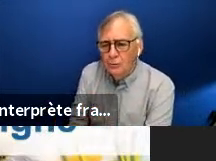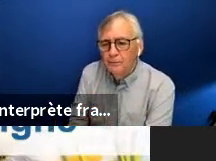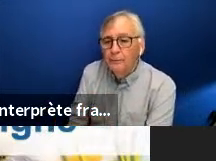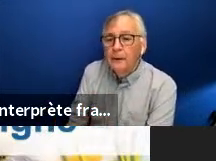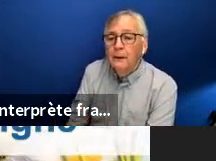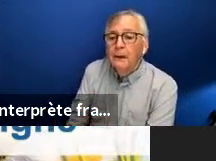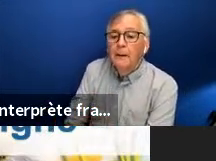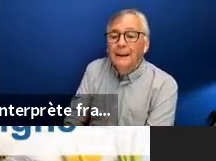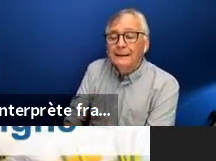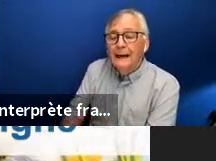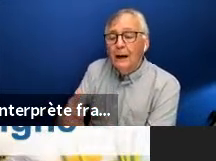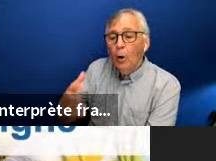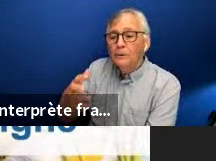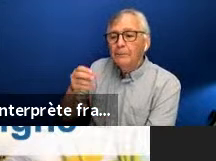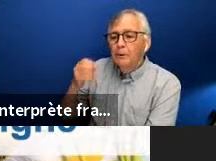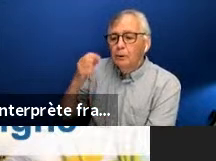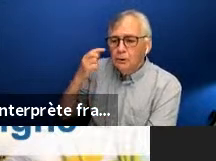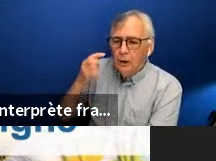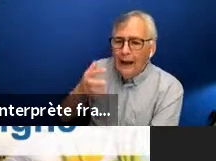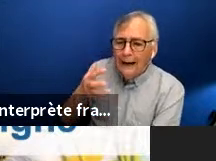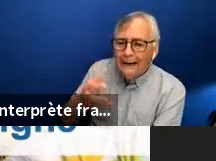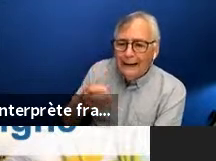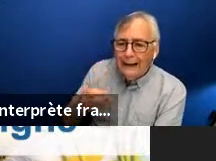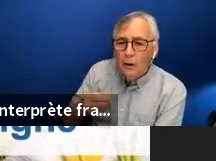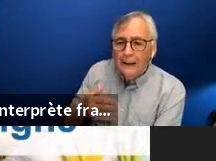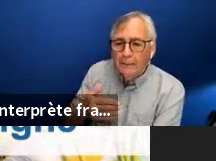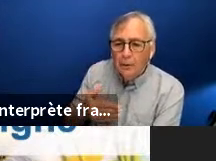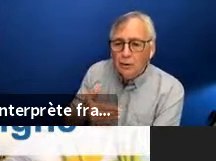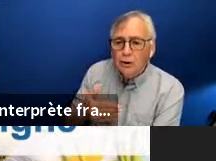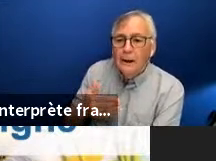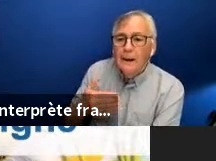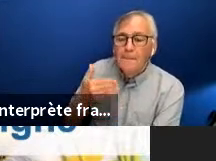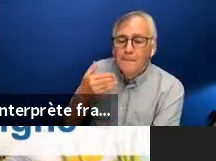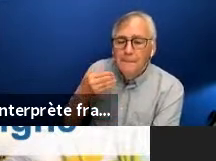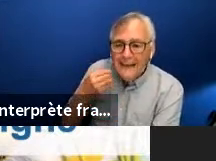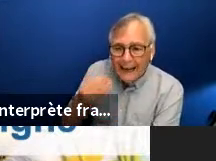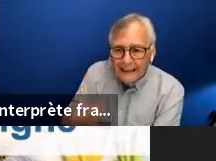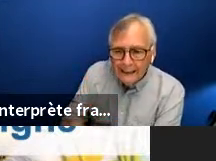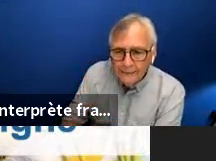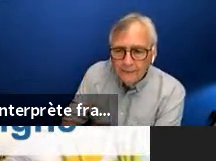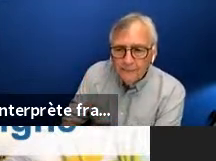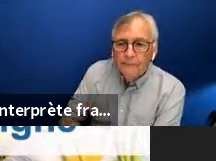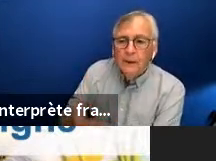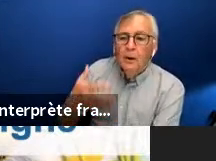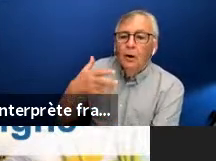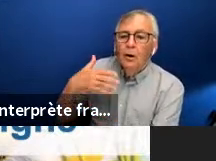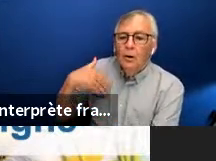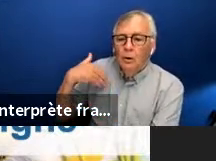LSQ. Maintenant, on est plus enclin à une approche bilingue